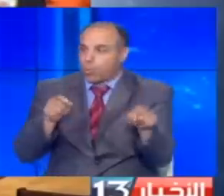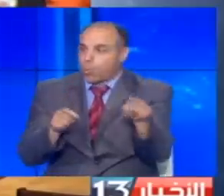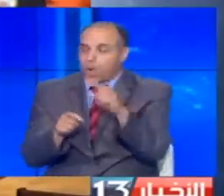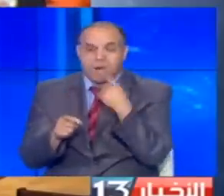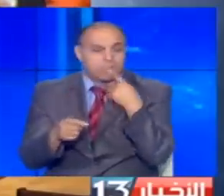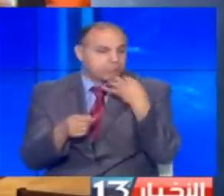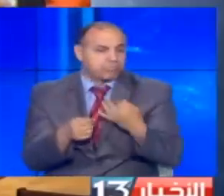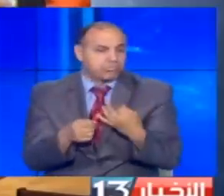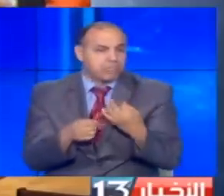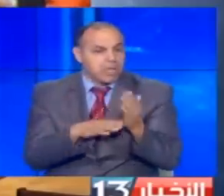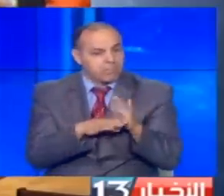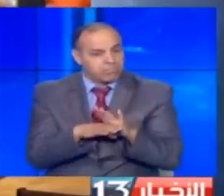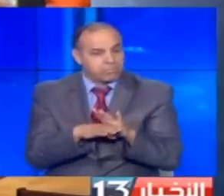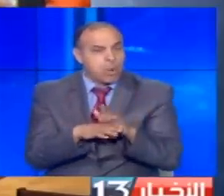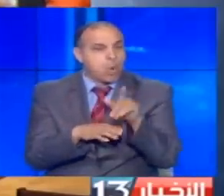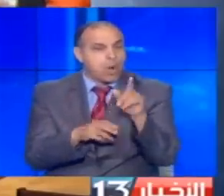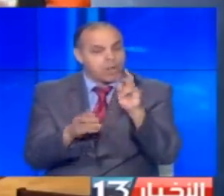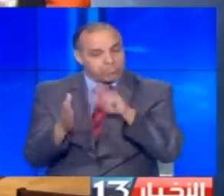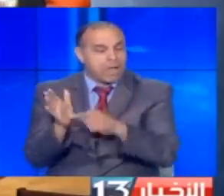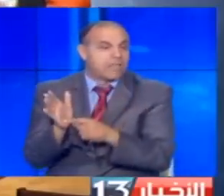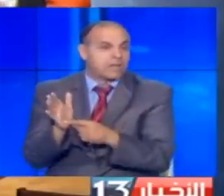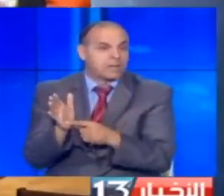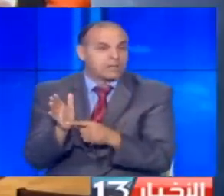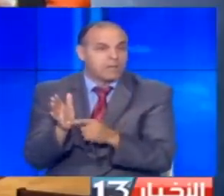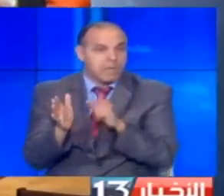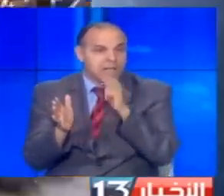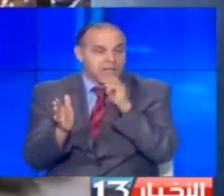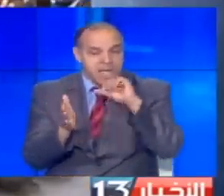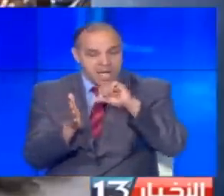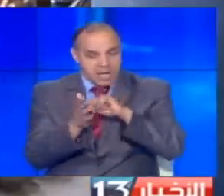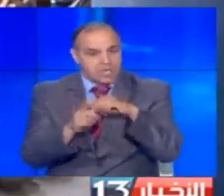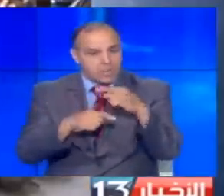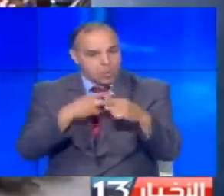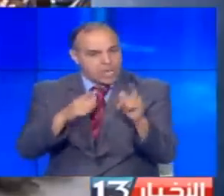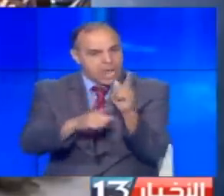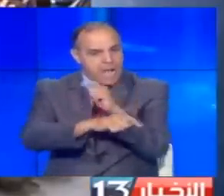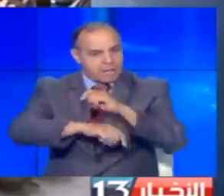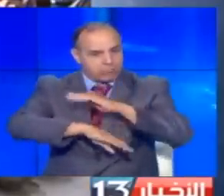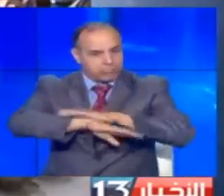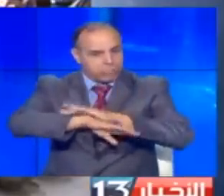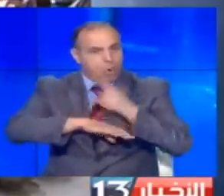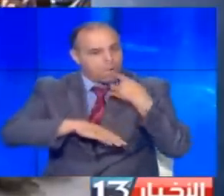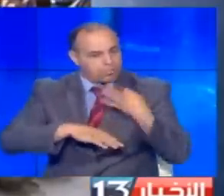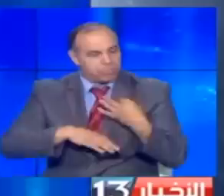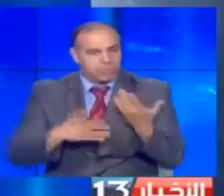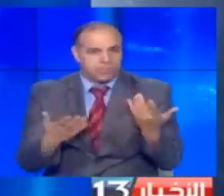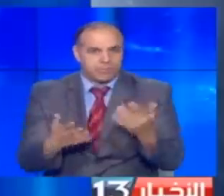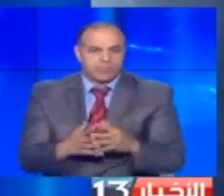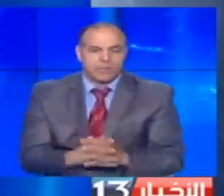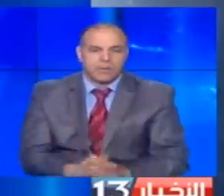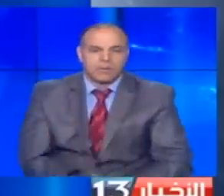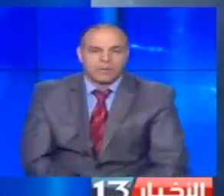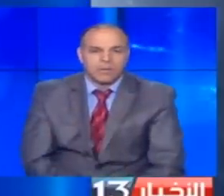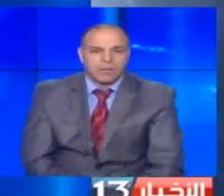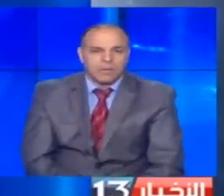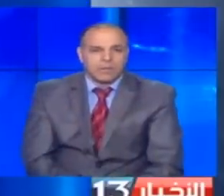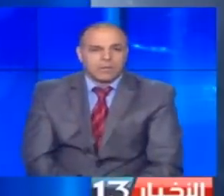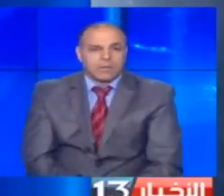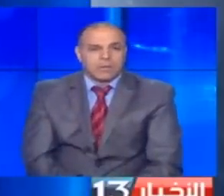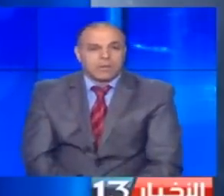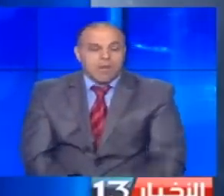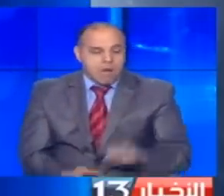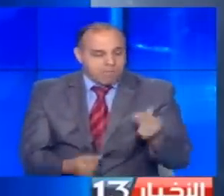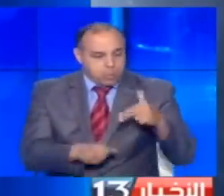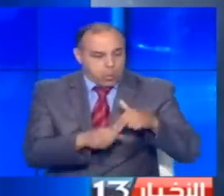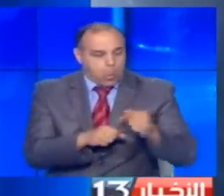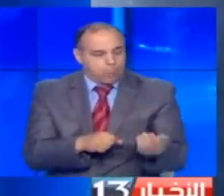بالحفاظ على هذا الاتفاق ما دامت ايران تواصل احترام استخداماتها وقد سجلت اسعار النفط